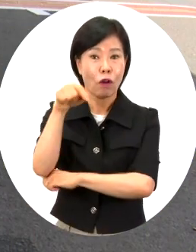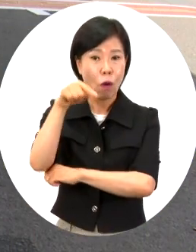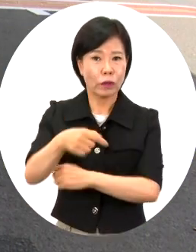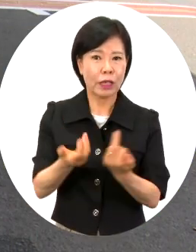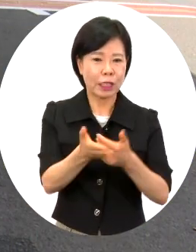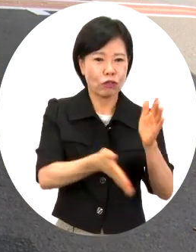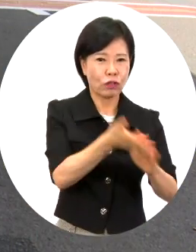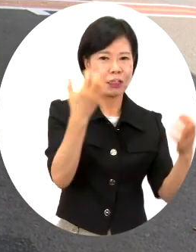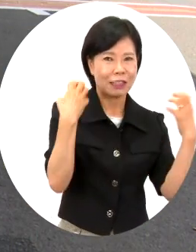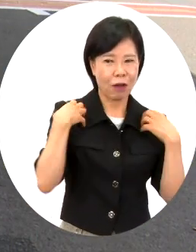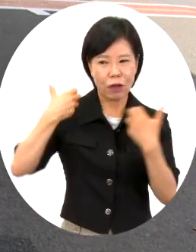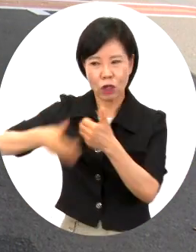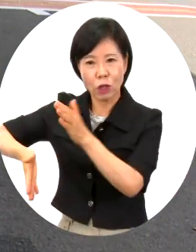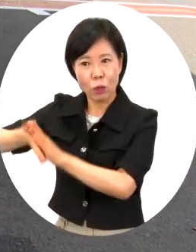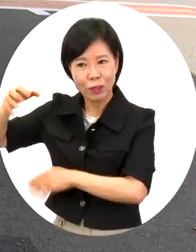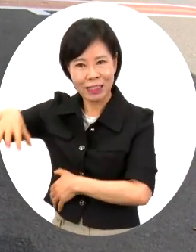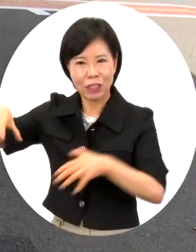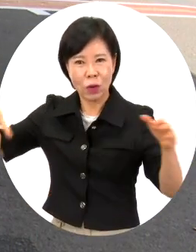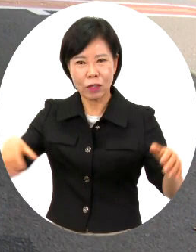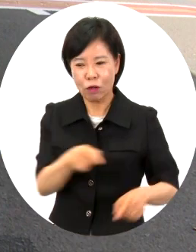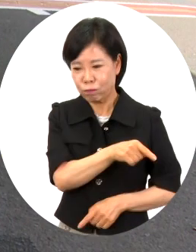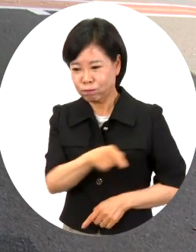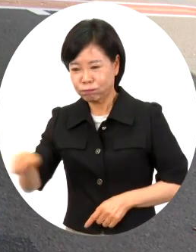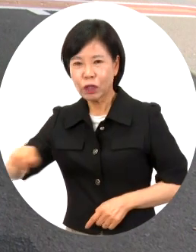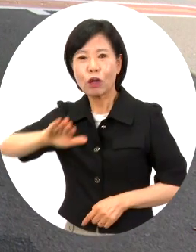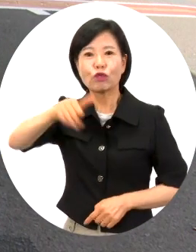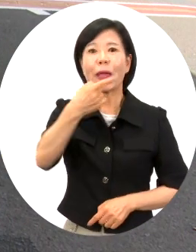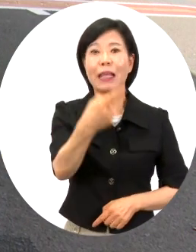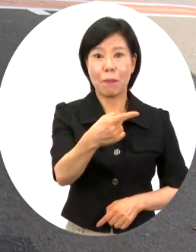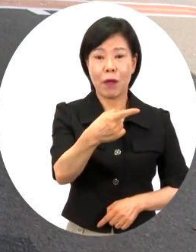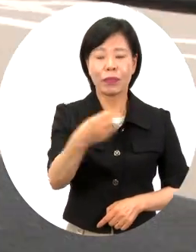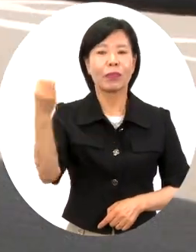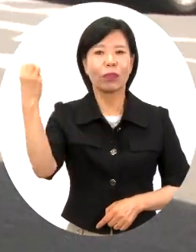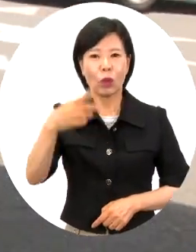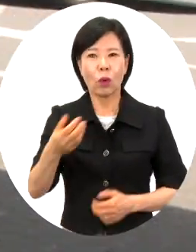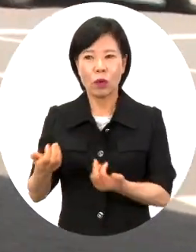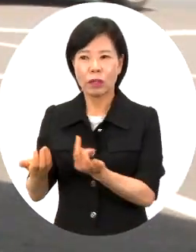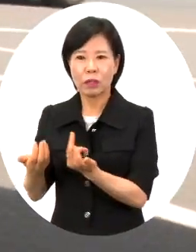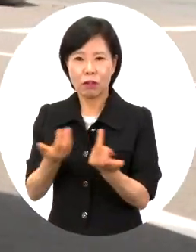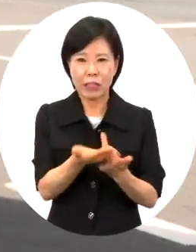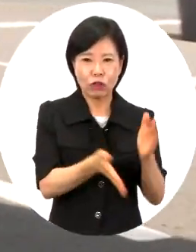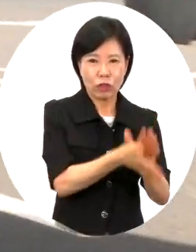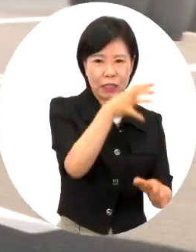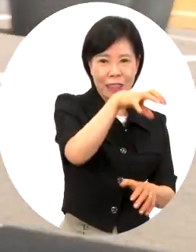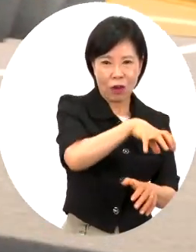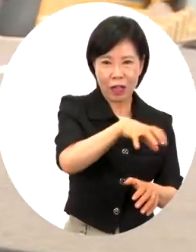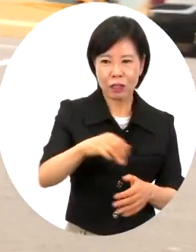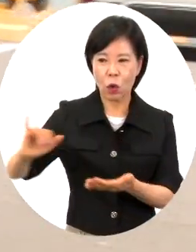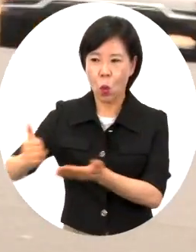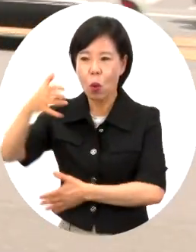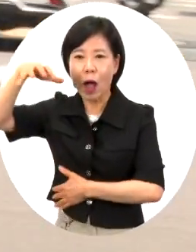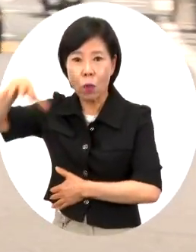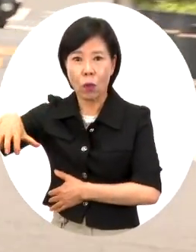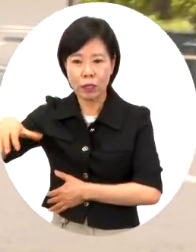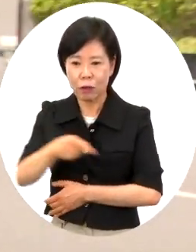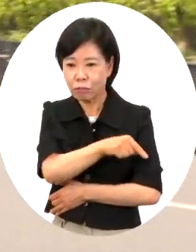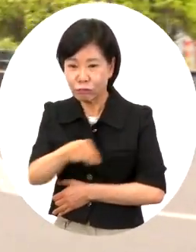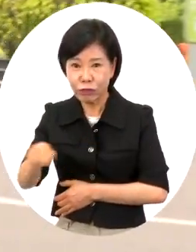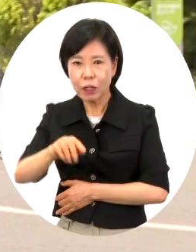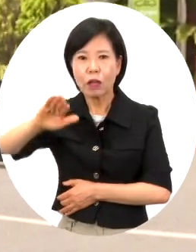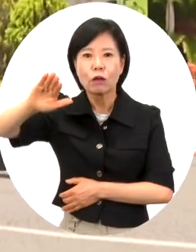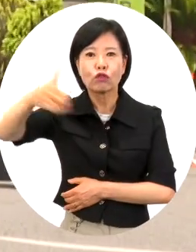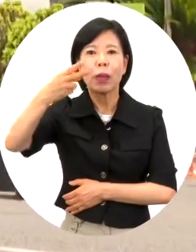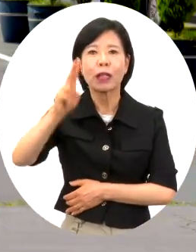운행 노선은 제주시청에서 서귀포 1청사까지 운행하는 901번과 제주시청에서 제주공항까지 운행하는